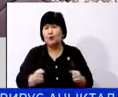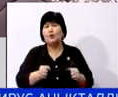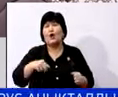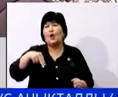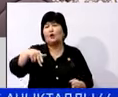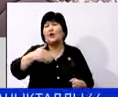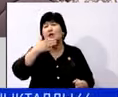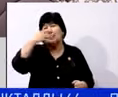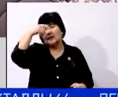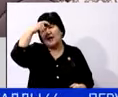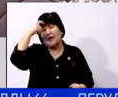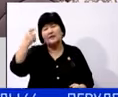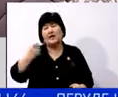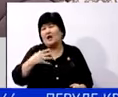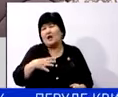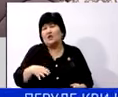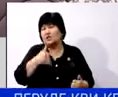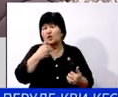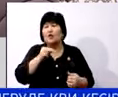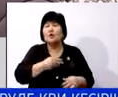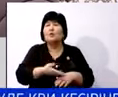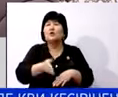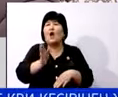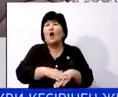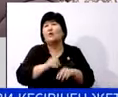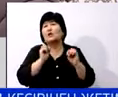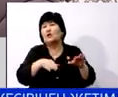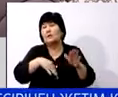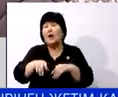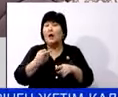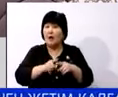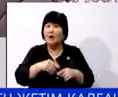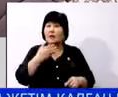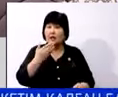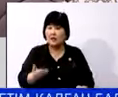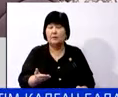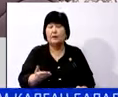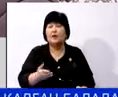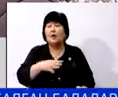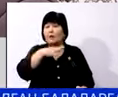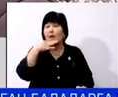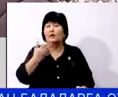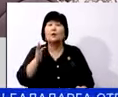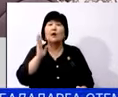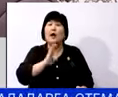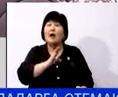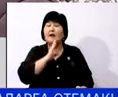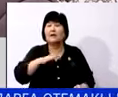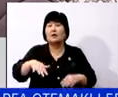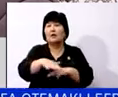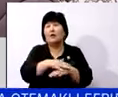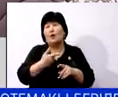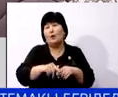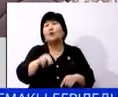жүруге, жазда ыстыққа шыдамайым, жұмыс ауыр деп кетіп жатады. Алайда мінекей басым көпшілігі әйелдер қауымы